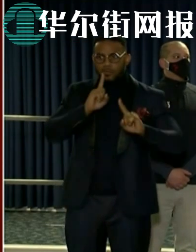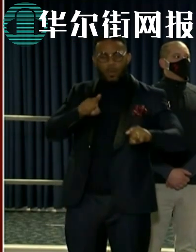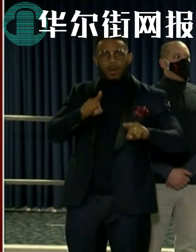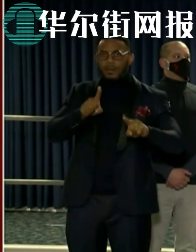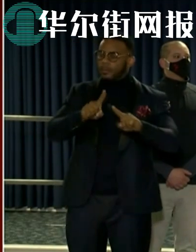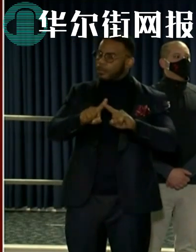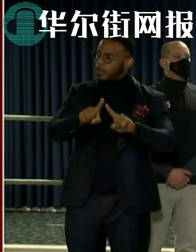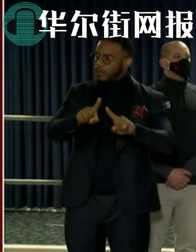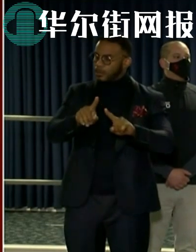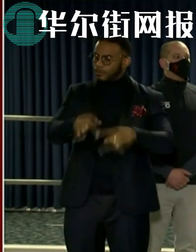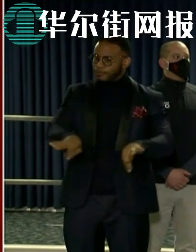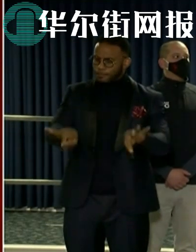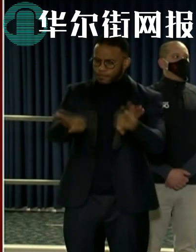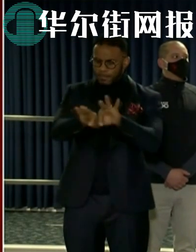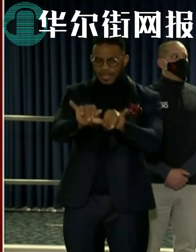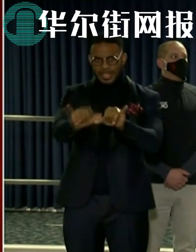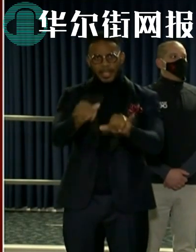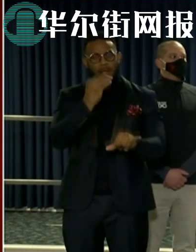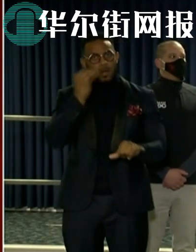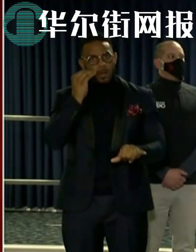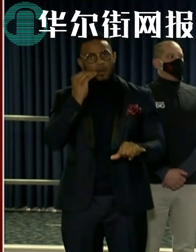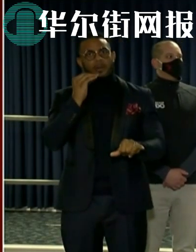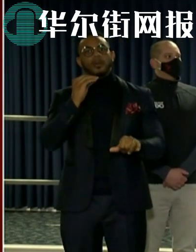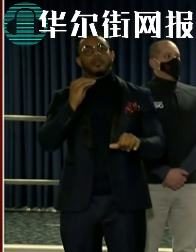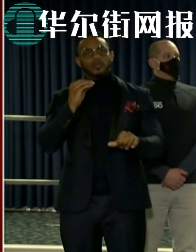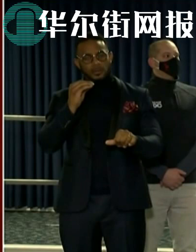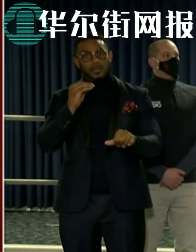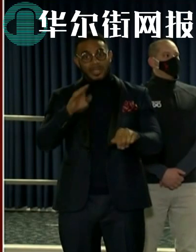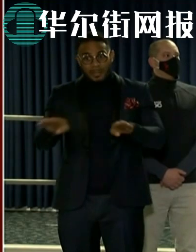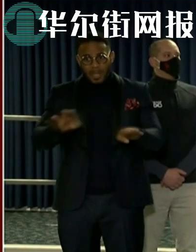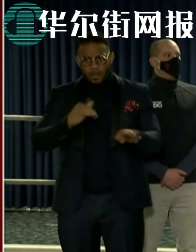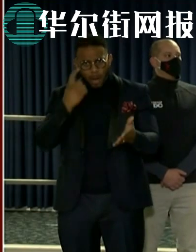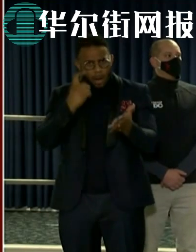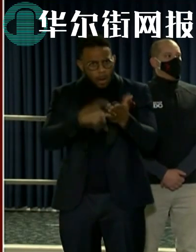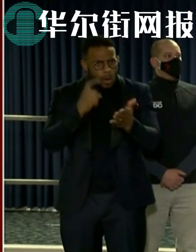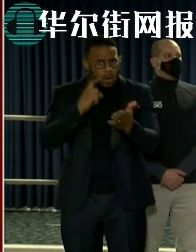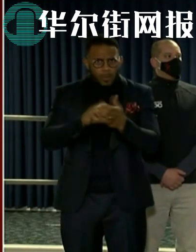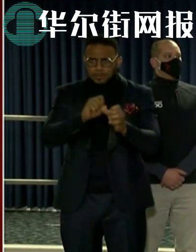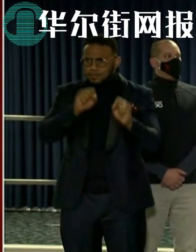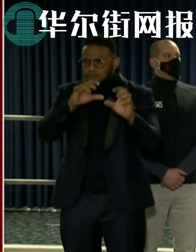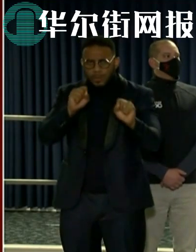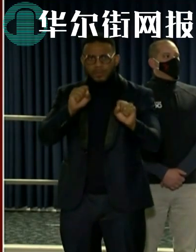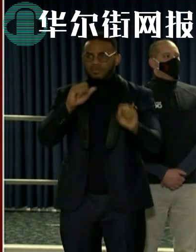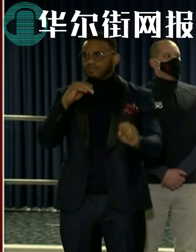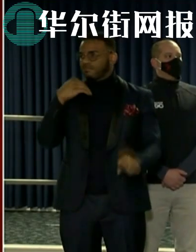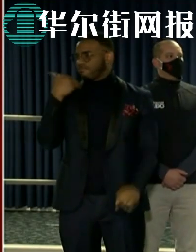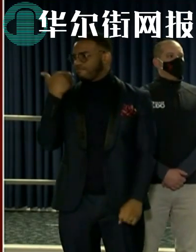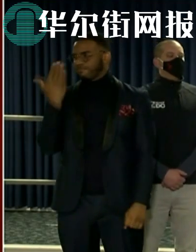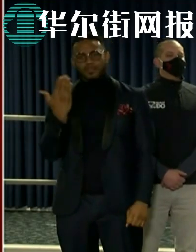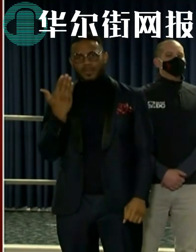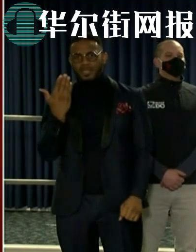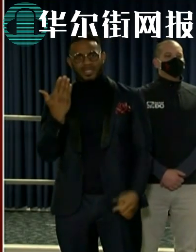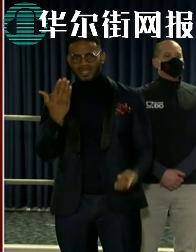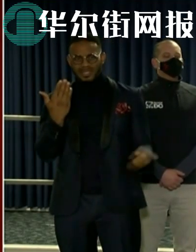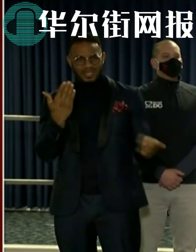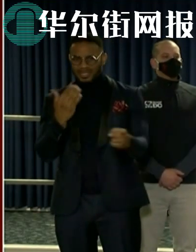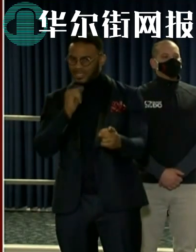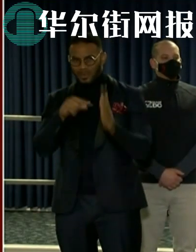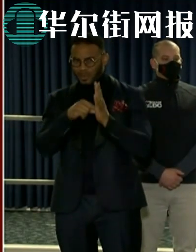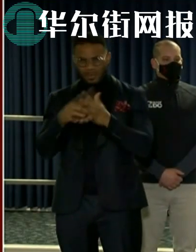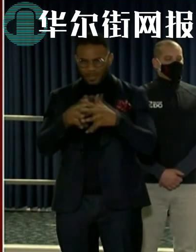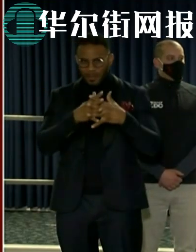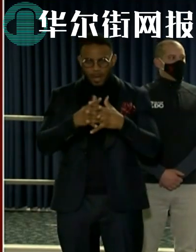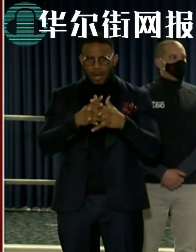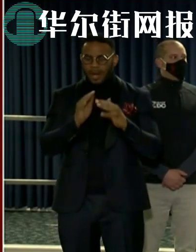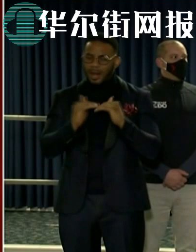警察部队并没有向国土安全部以及其他联邦机构提前请求保护计划。而由该市市长召集的国民